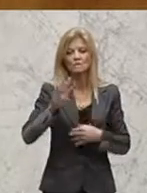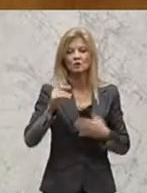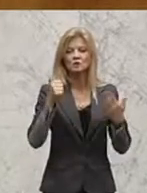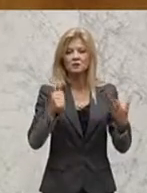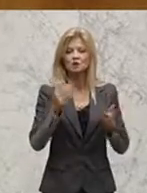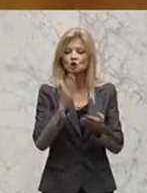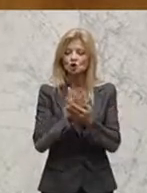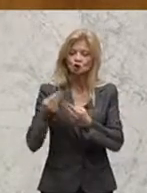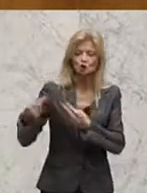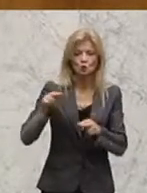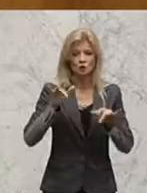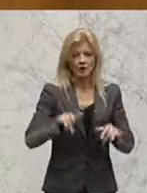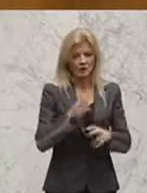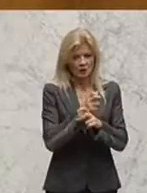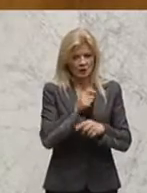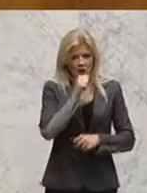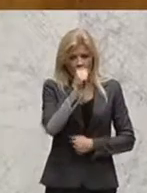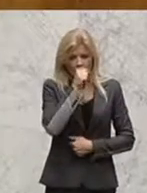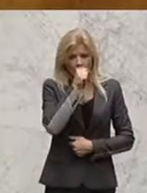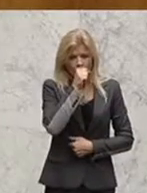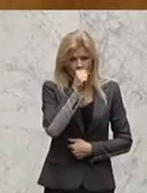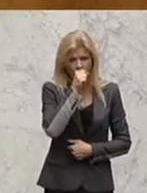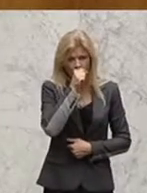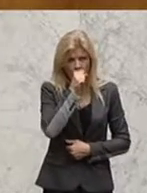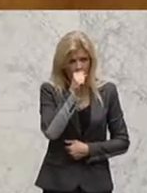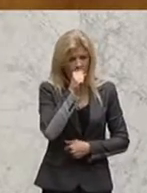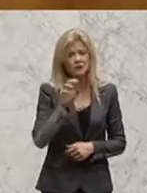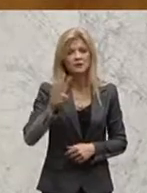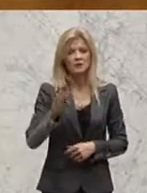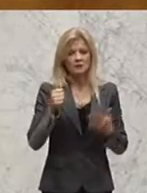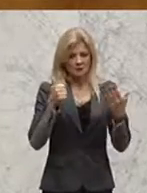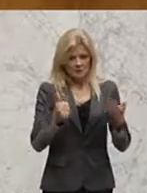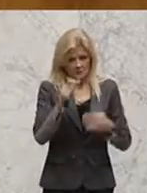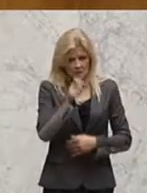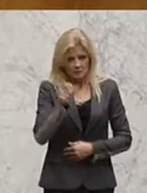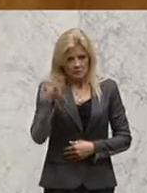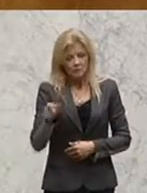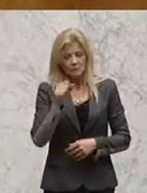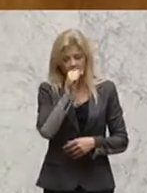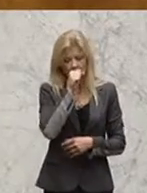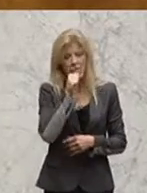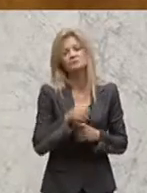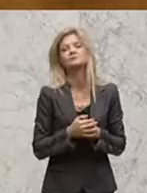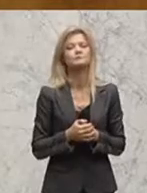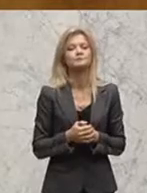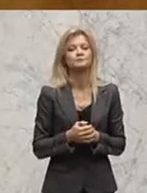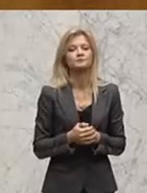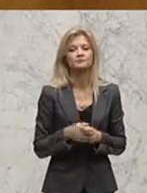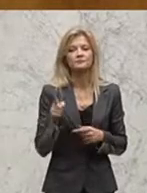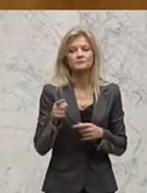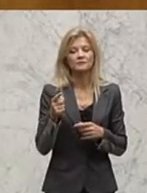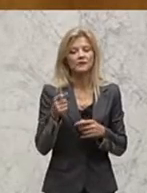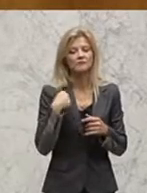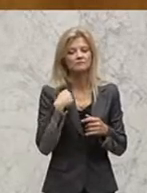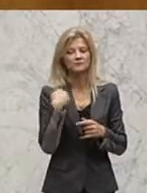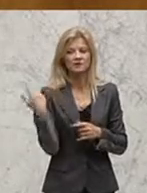Kampf zurückgekehrt. Und diese 64 Personen stehen zu Recht im Fokus